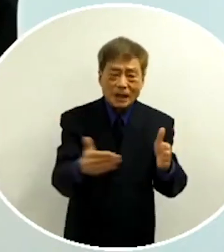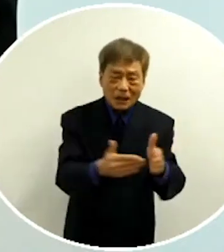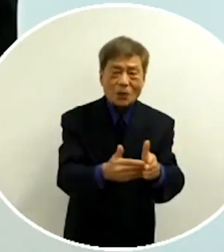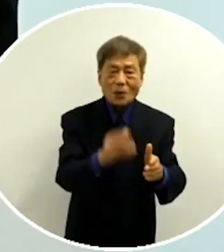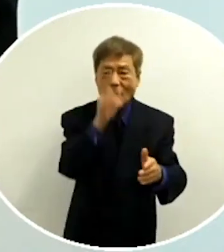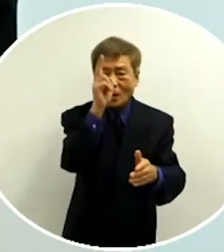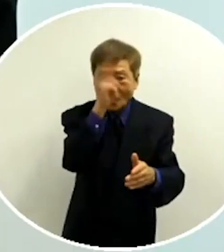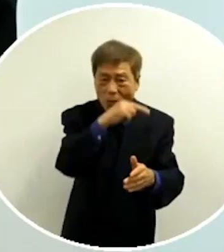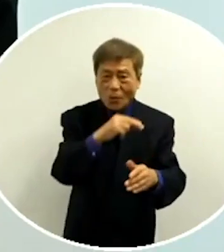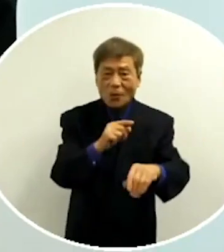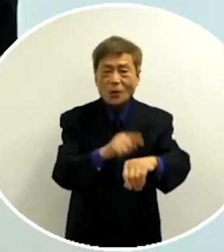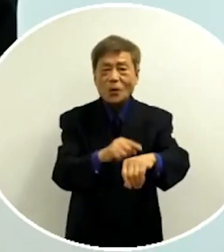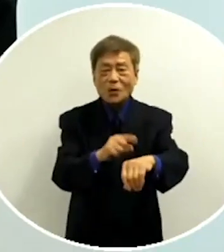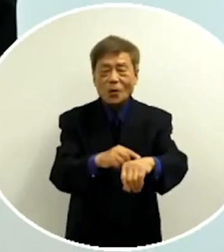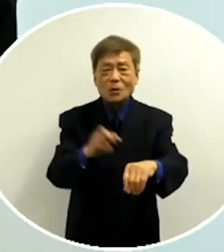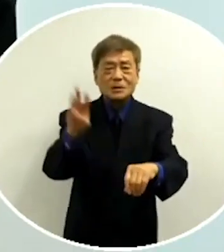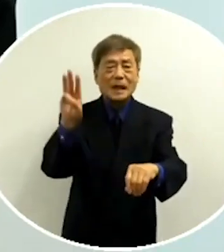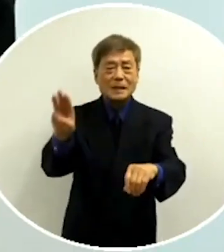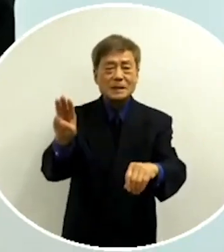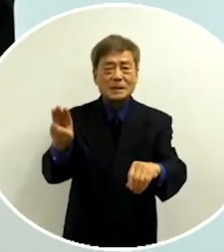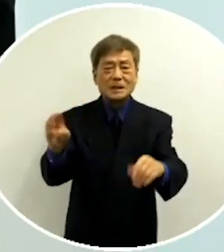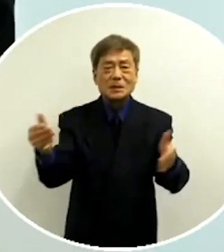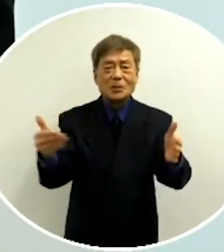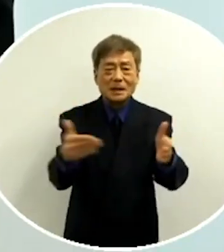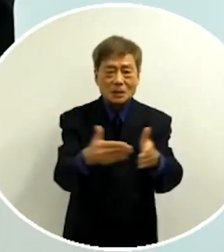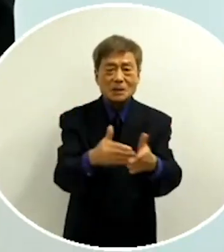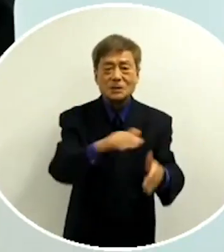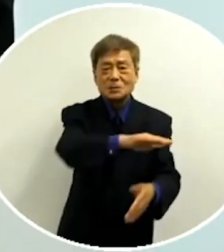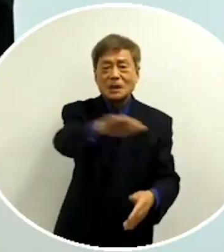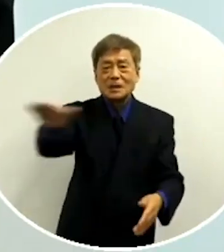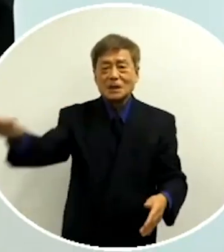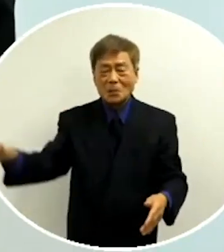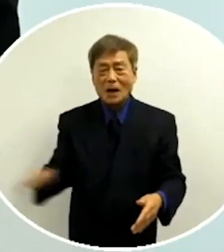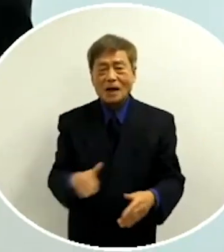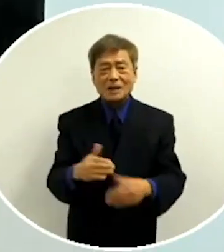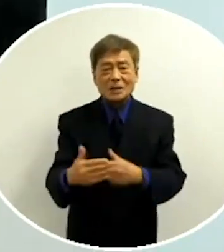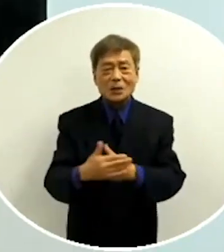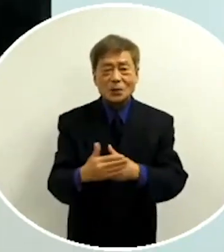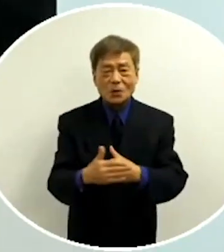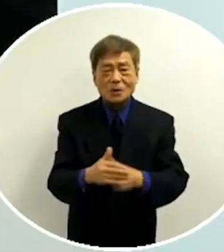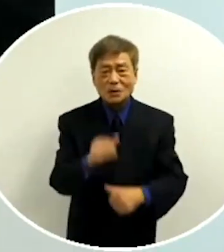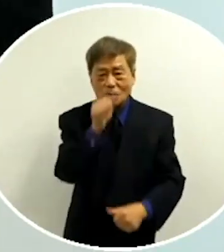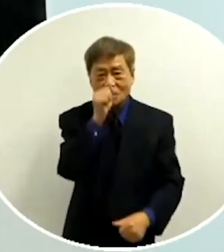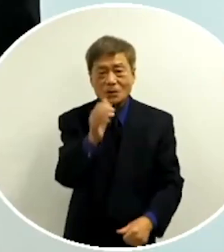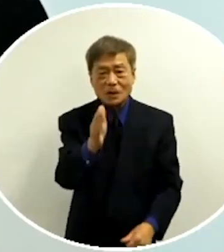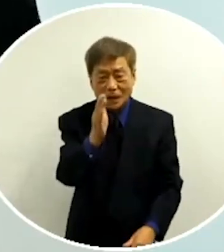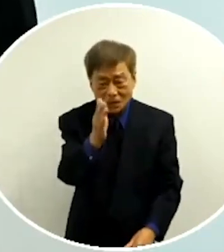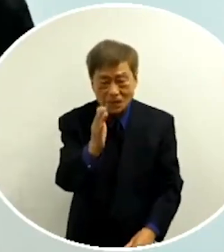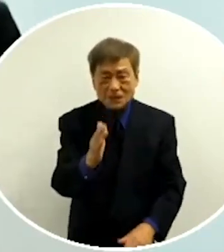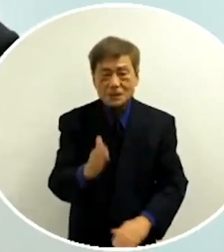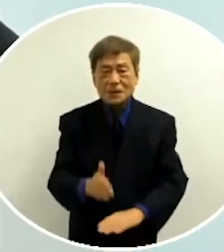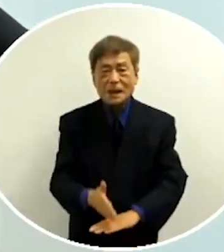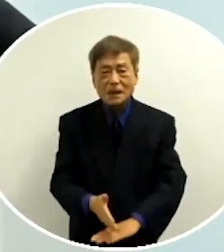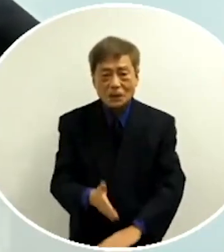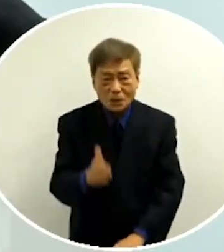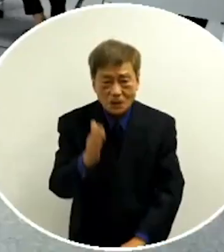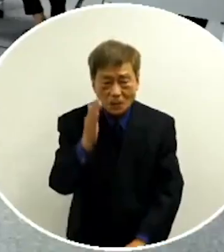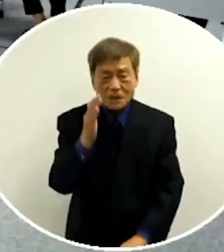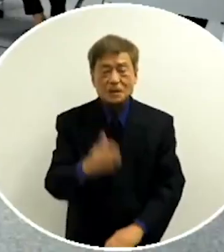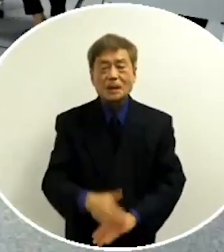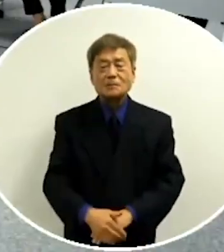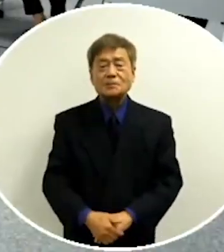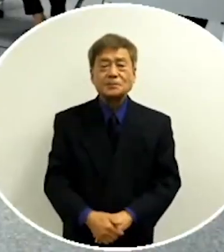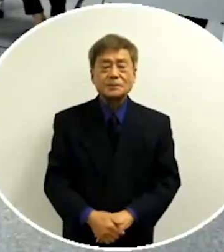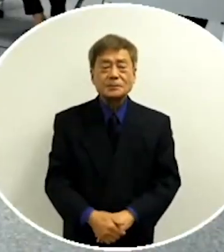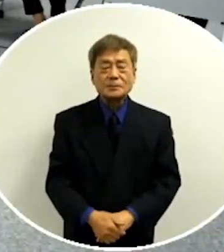ておりますご協力の程よろしくお願い致します以上ですありがとうございますはい